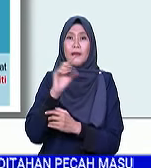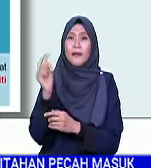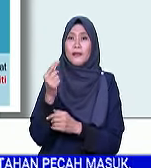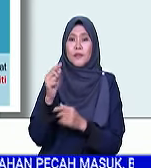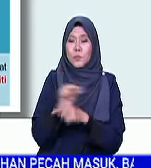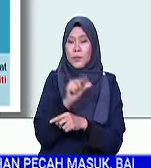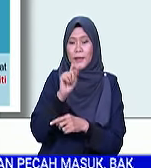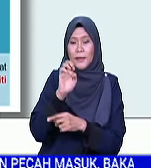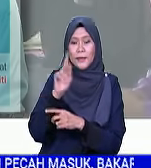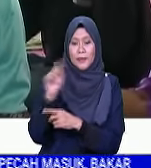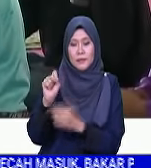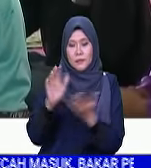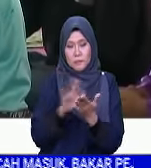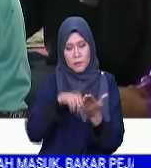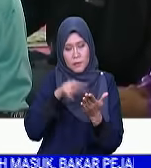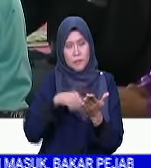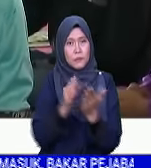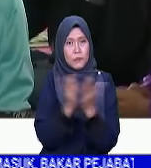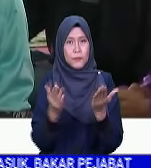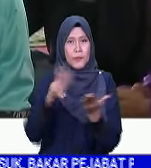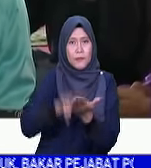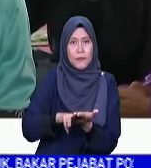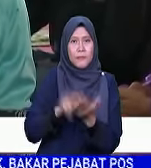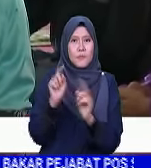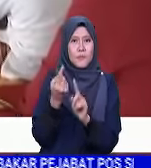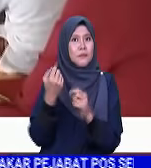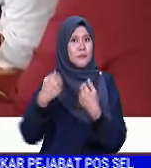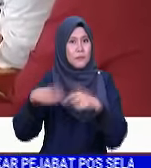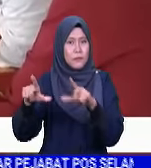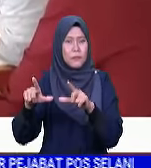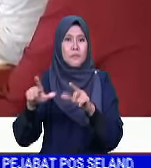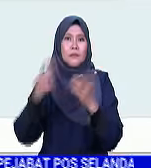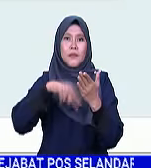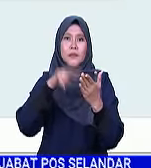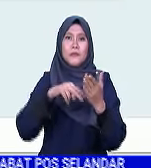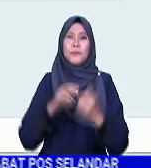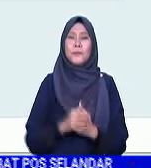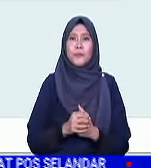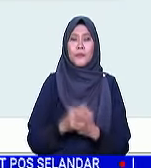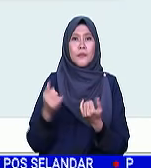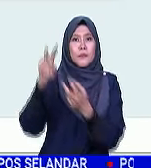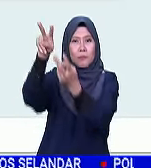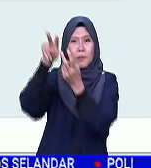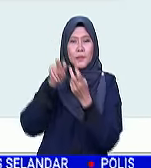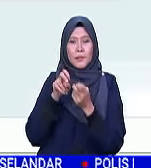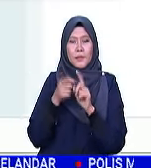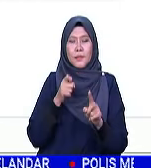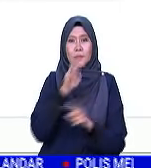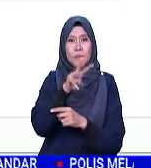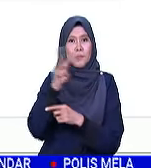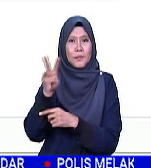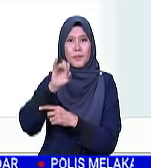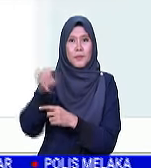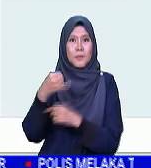penggunaan teks khutbah Jahins atau yang telah mendapat pengiktirafan sahaja dibenarkan. Teks khutbah boleh dimuat turun di laman sesawang